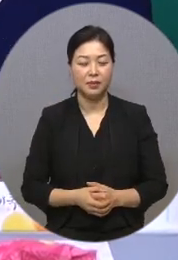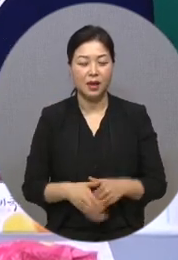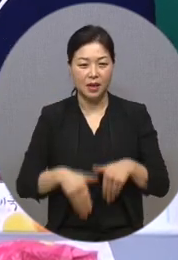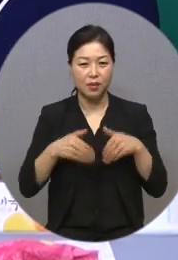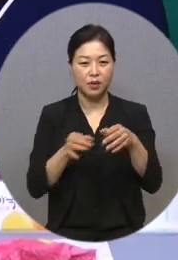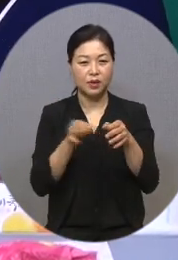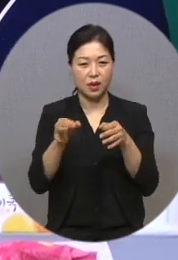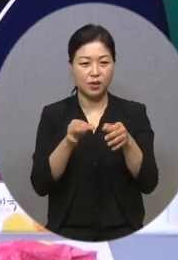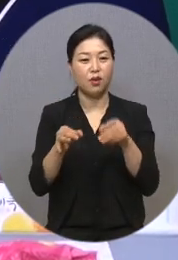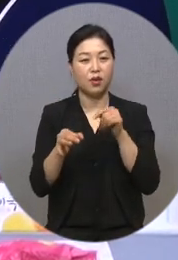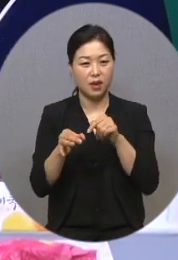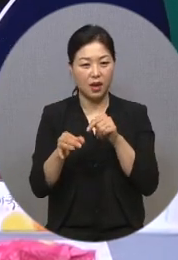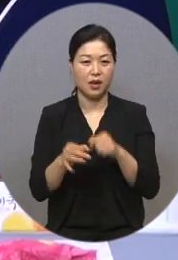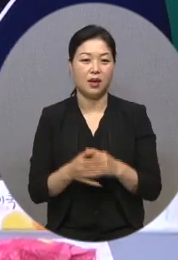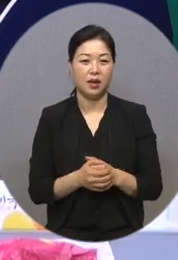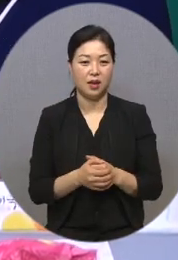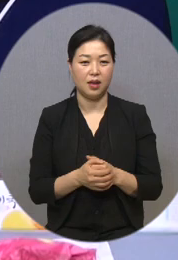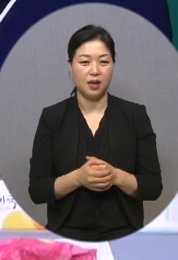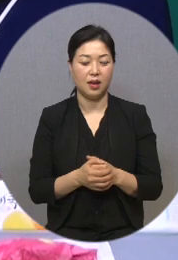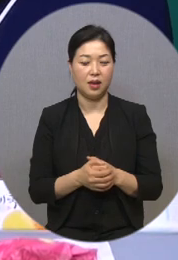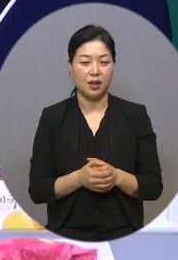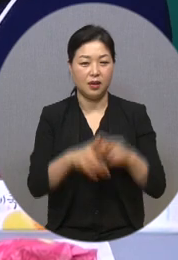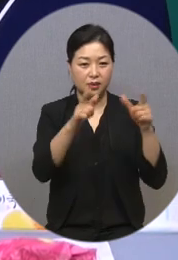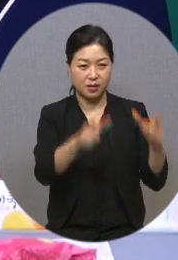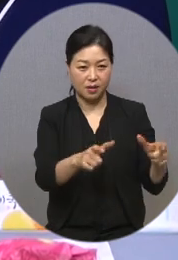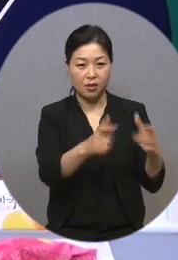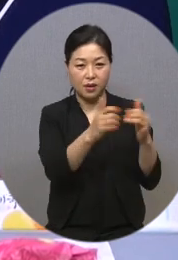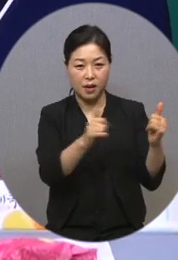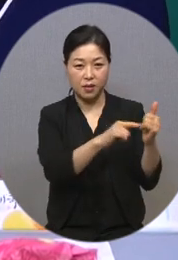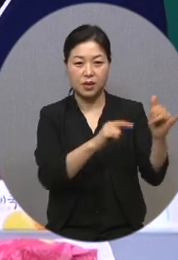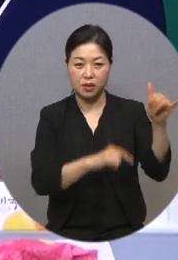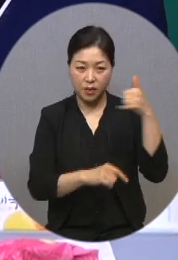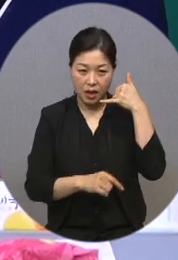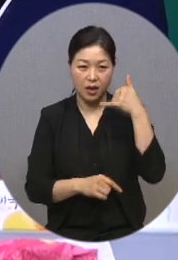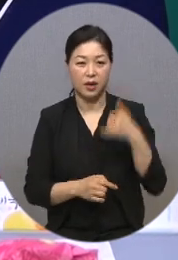남도장터가요? 그렇습니다. 어떤 주민들께서 전화 옵니다.